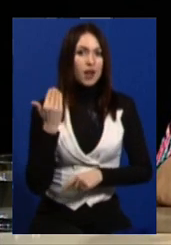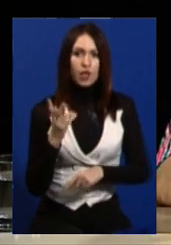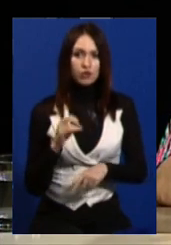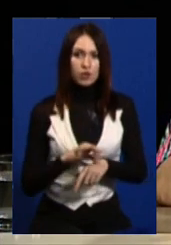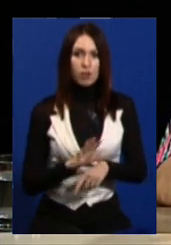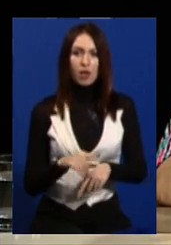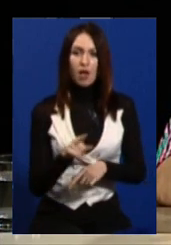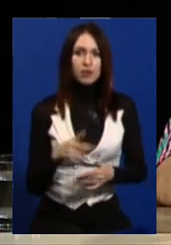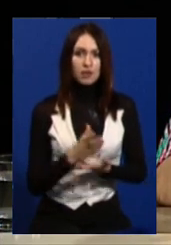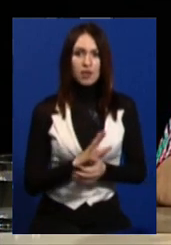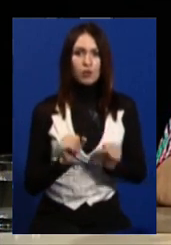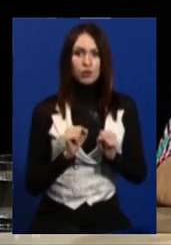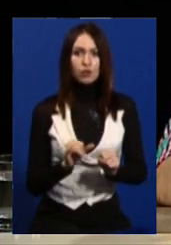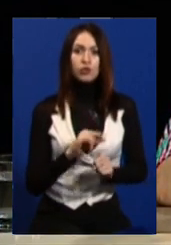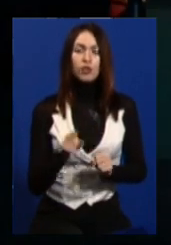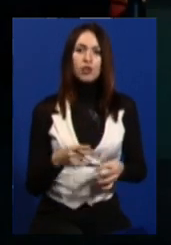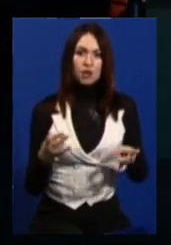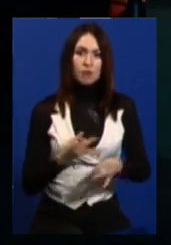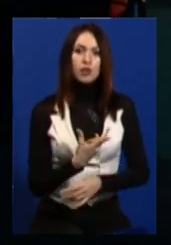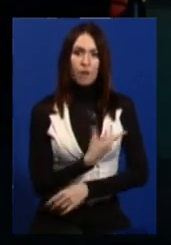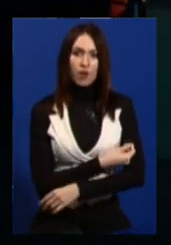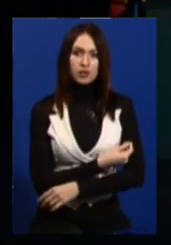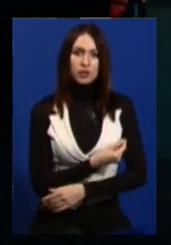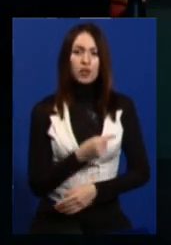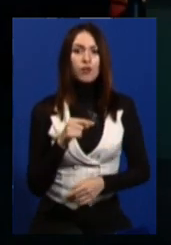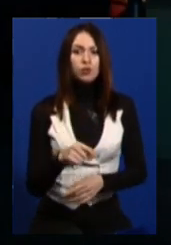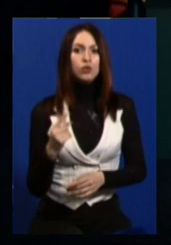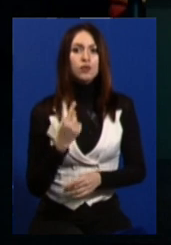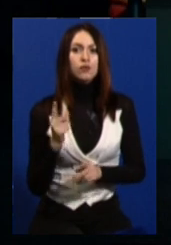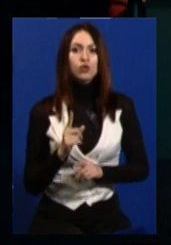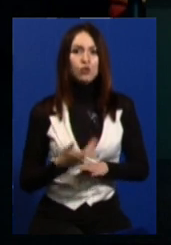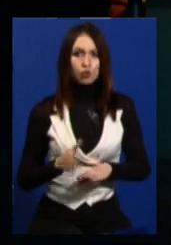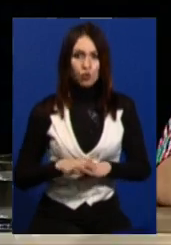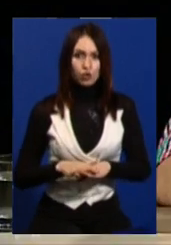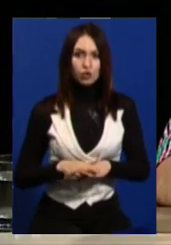то они не имеют защиты, и их необходимо вакцинировать. Здесь единственное, что сложно